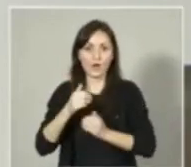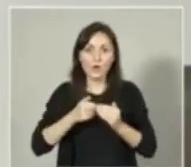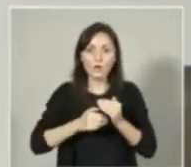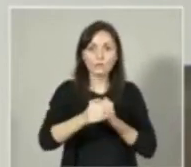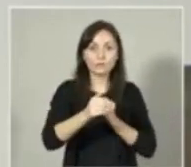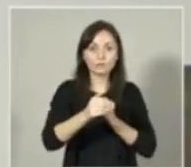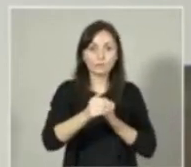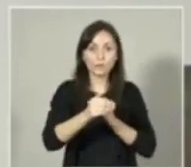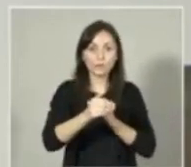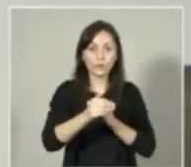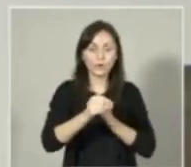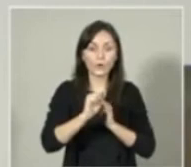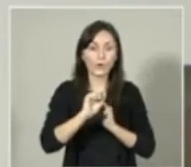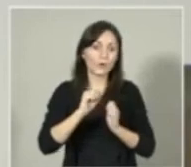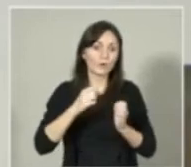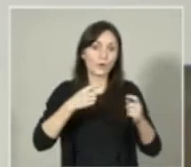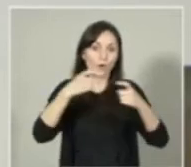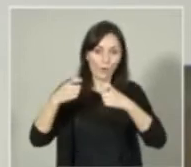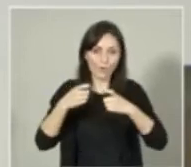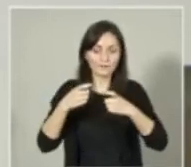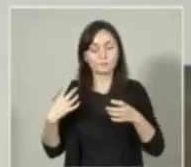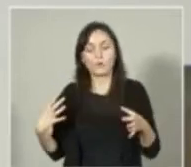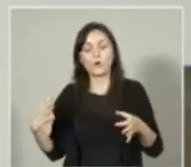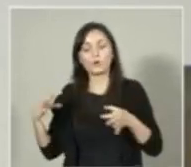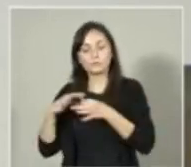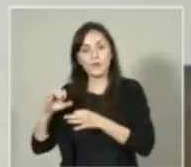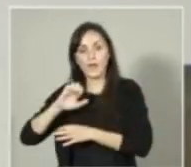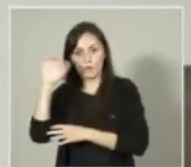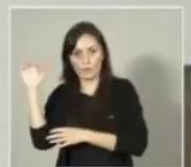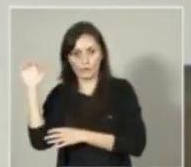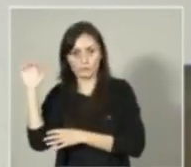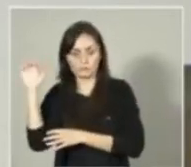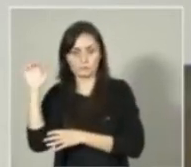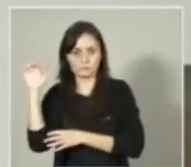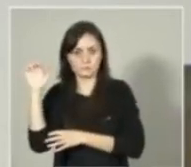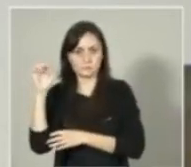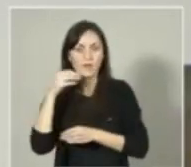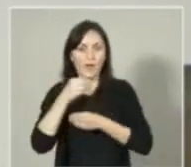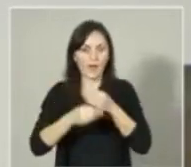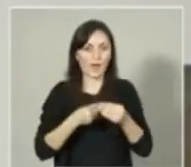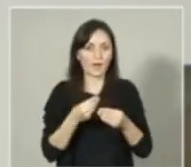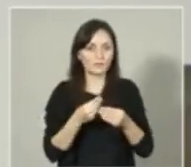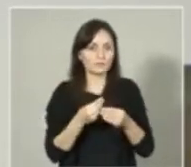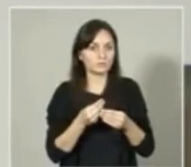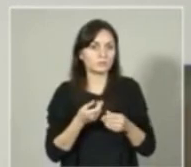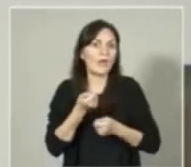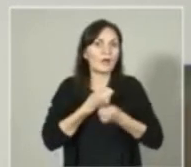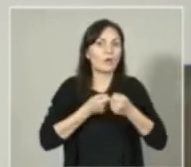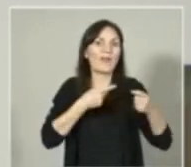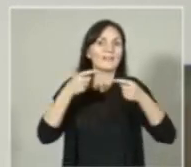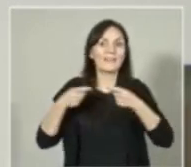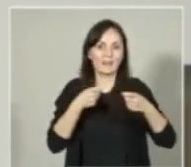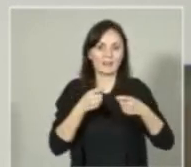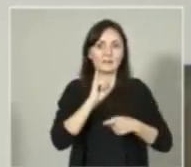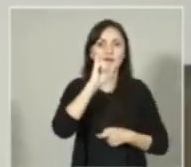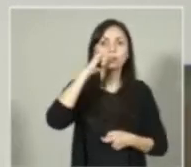Air System, el major programa conjunt europeu de defensa fins al moment, o tal com preferim anomenar-lo nosaltres, d'economia de guerra. Indra